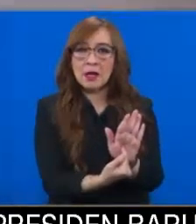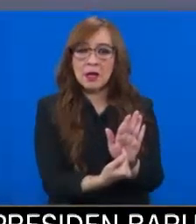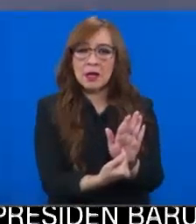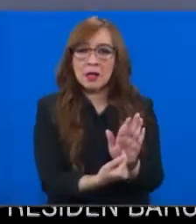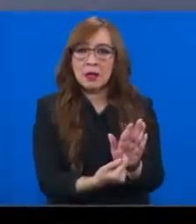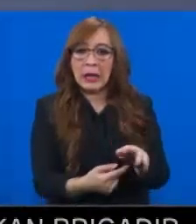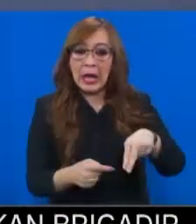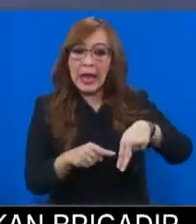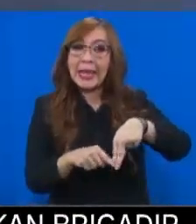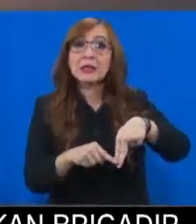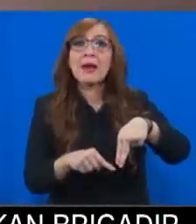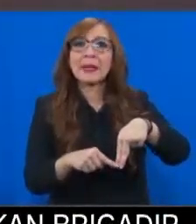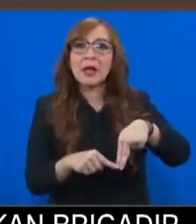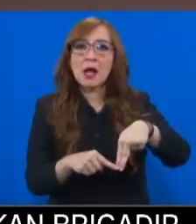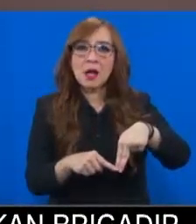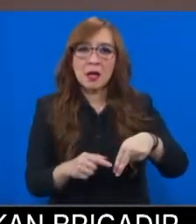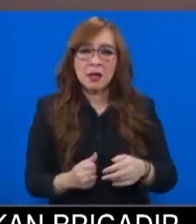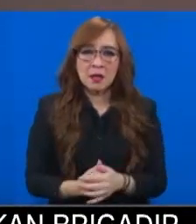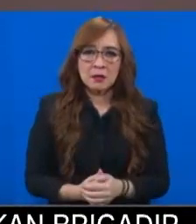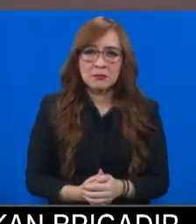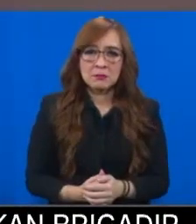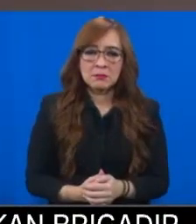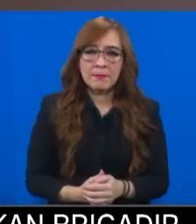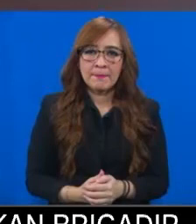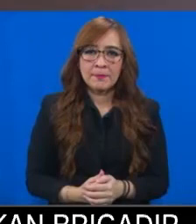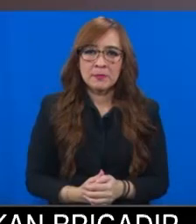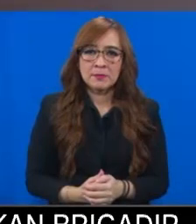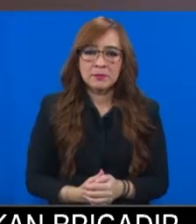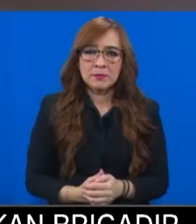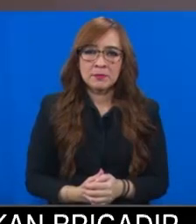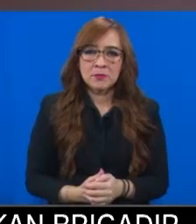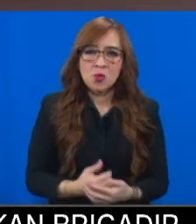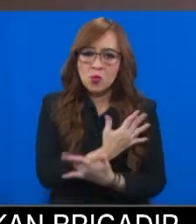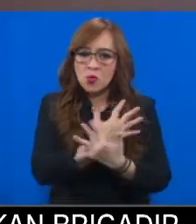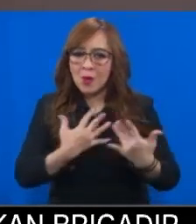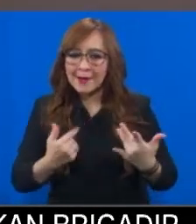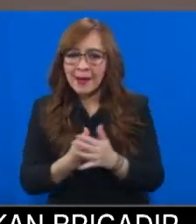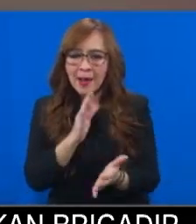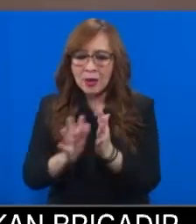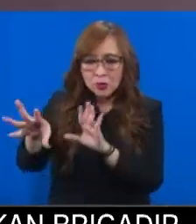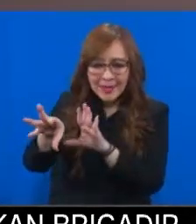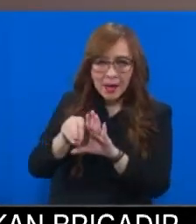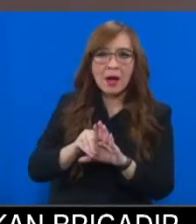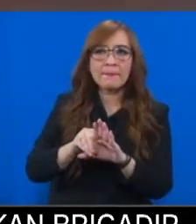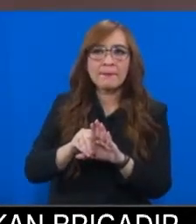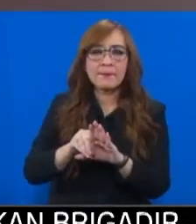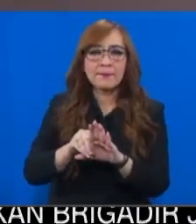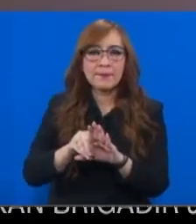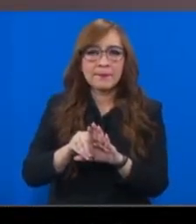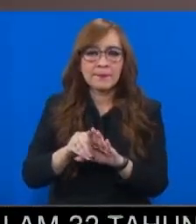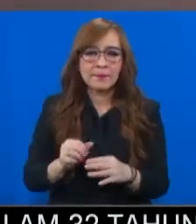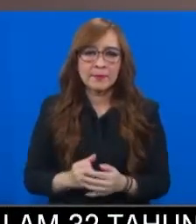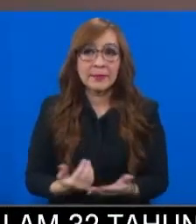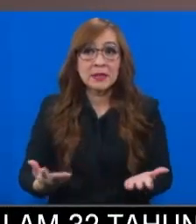sejumlah wanita di tempat umum. Ulah pelaku kali ini direkam salah satu warga yang sedang bersantai di Taman Sri Tanjung depan Pendopo